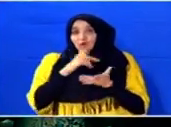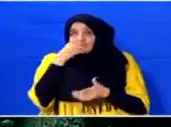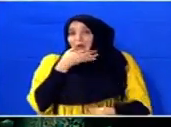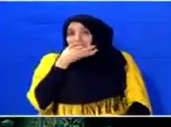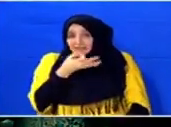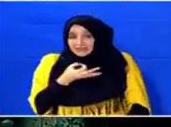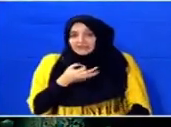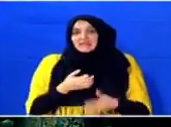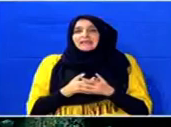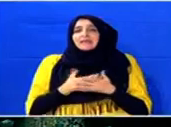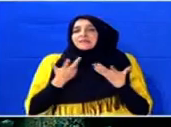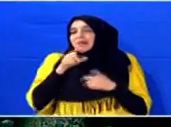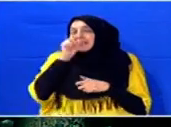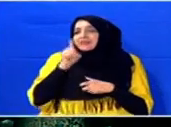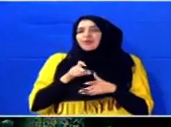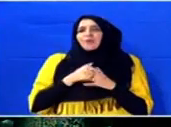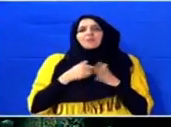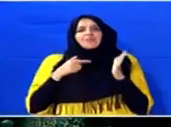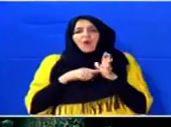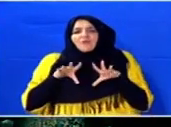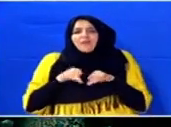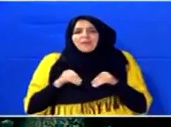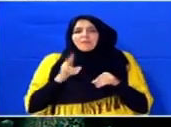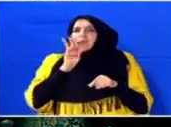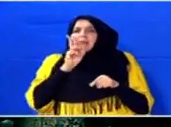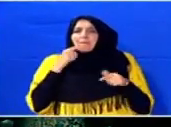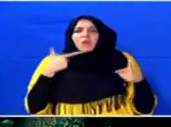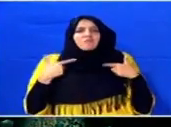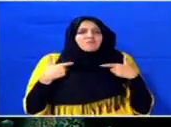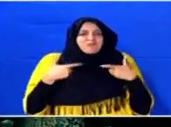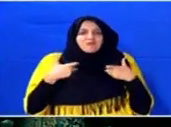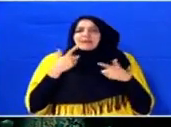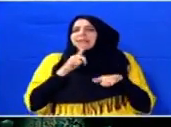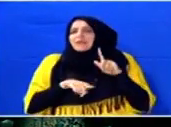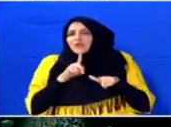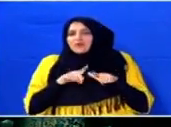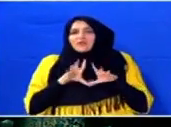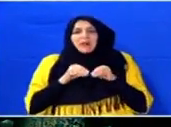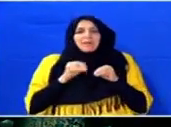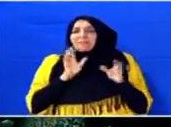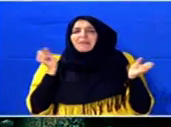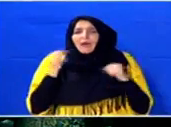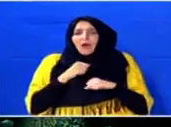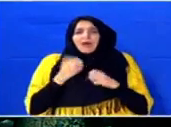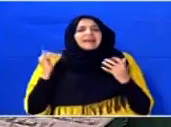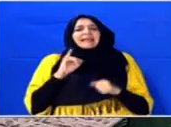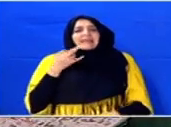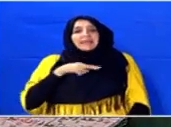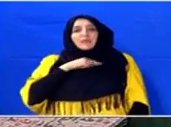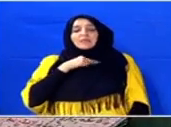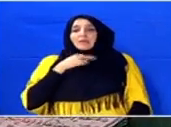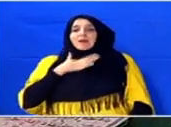التحكيم حينما يقع نزاع او خلاف في العائله والاسره تفضل دكتور